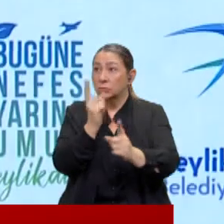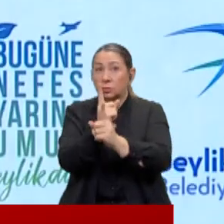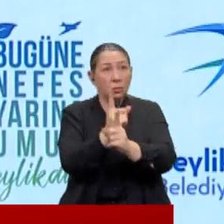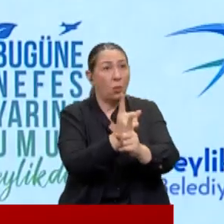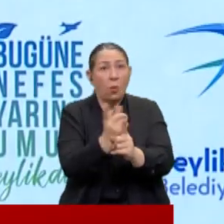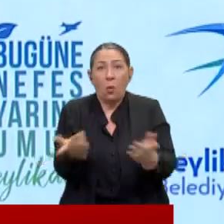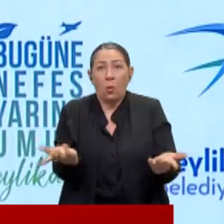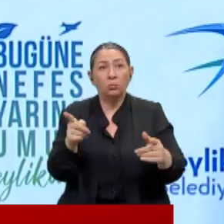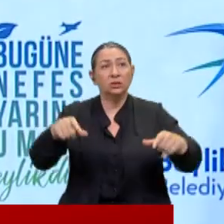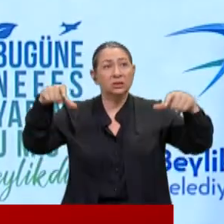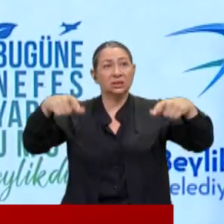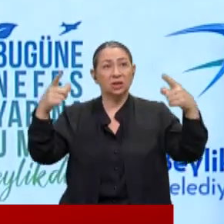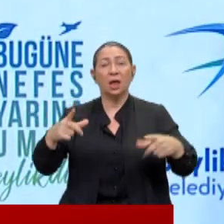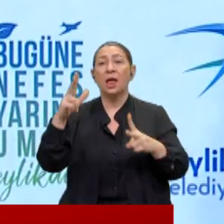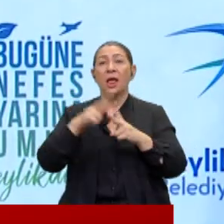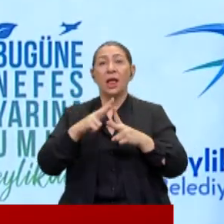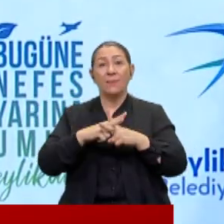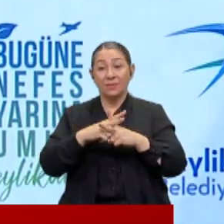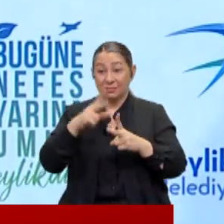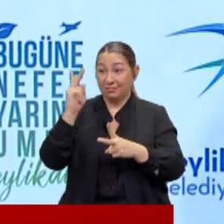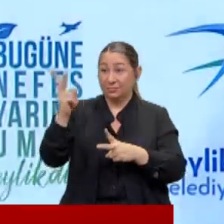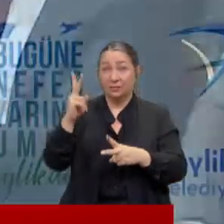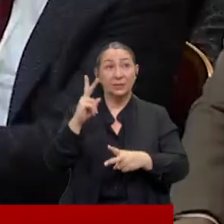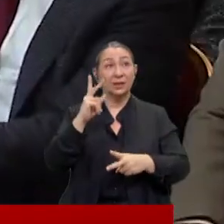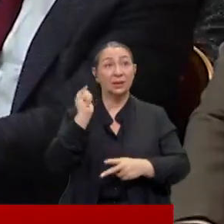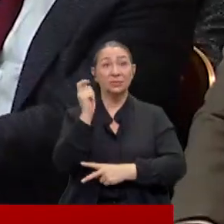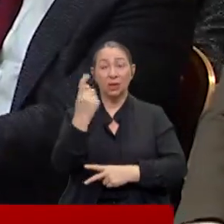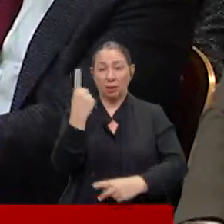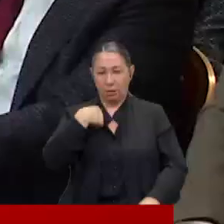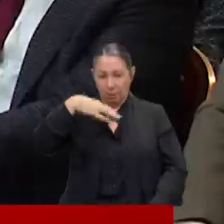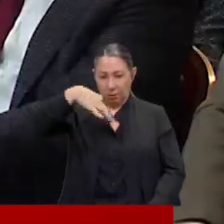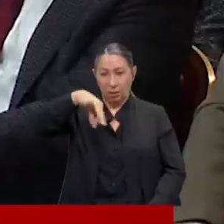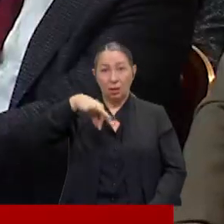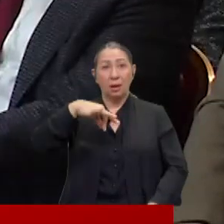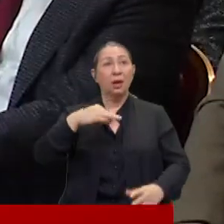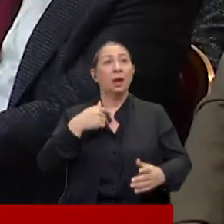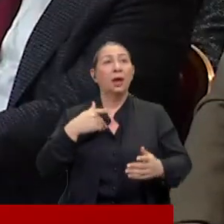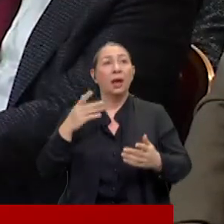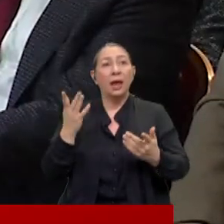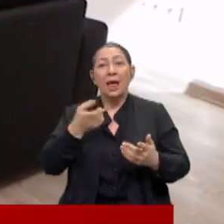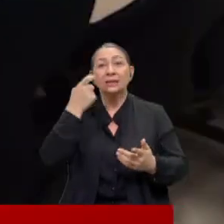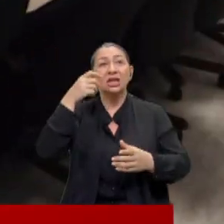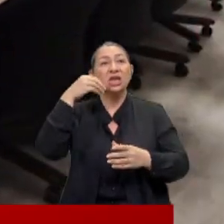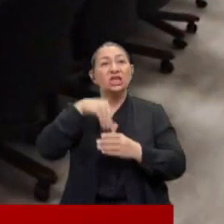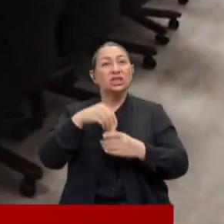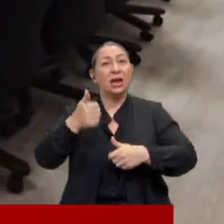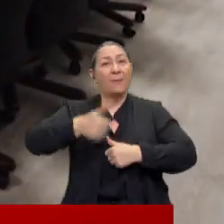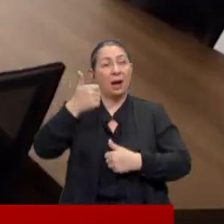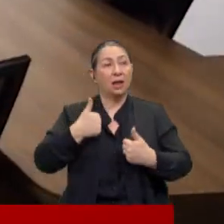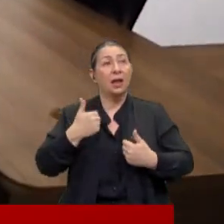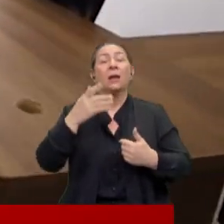bulamadık Bu salonda Emniyeti temsil eden bir tek ben varım netice itibariyle eski İçişleri bakalım